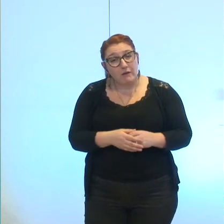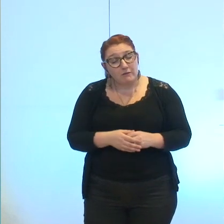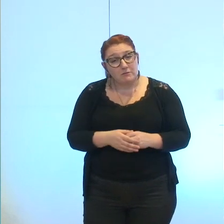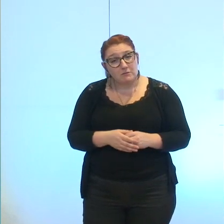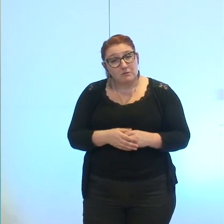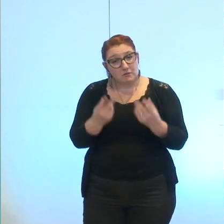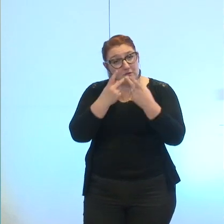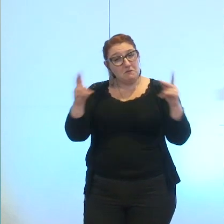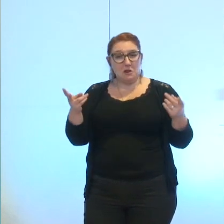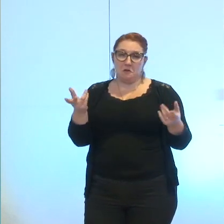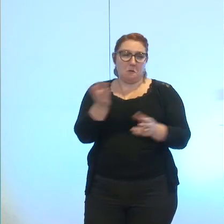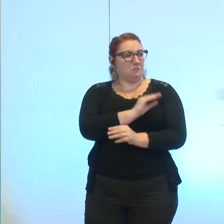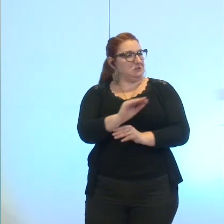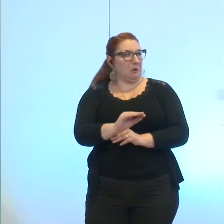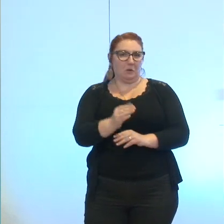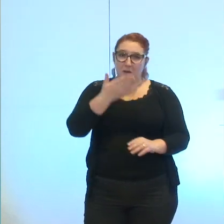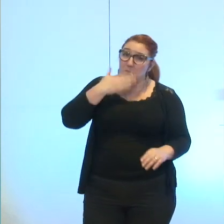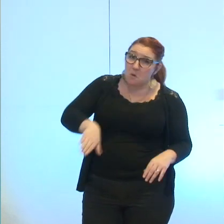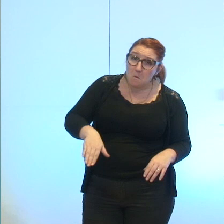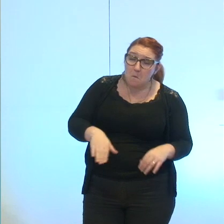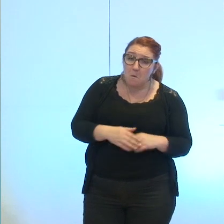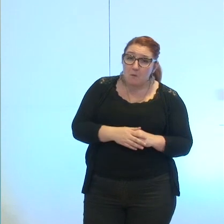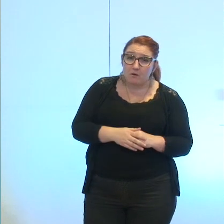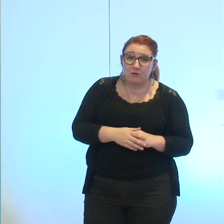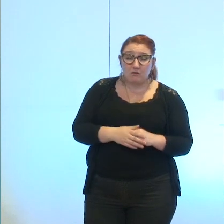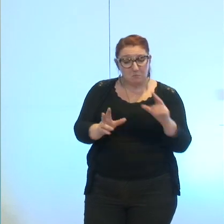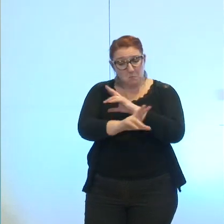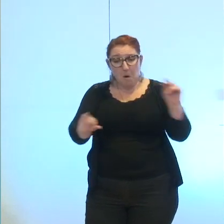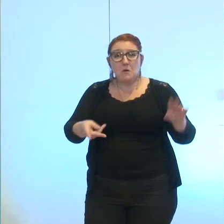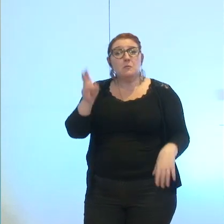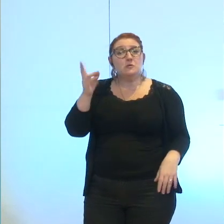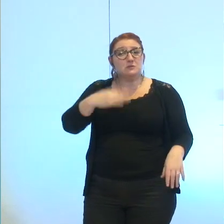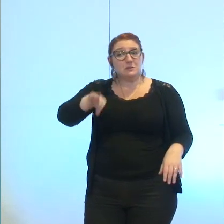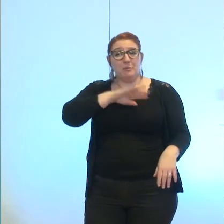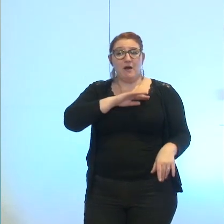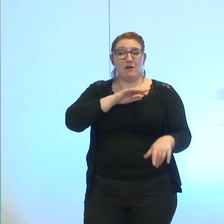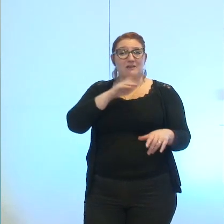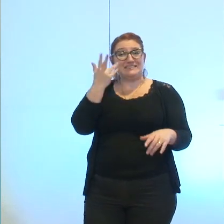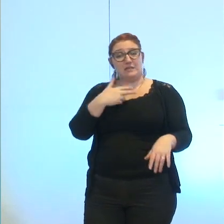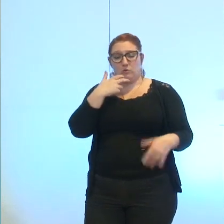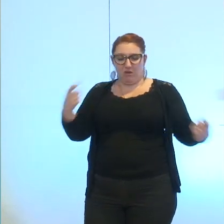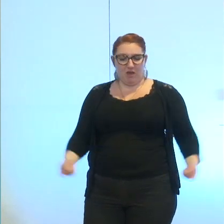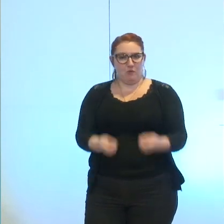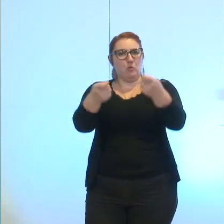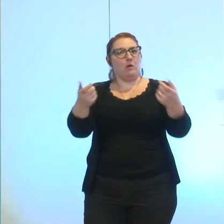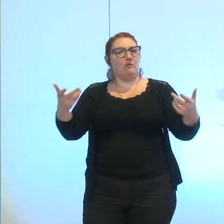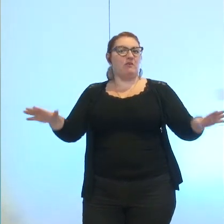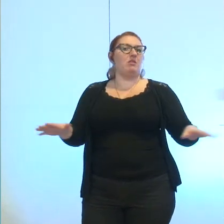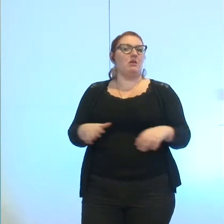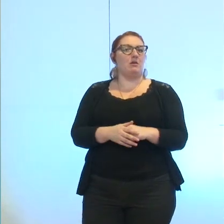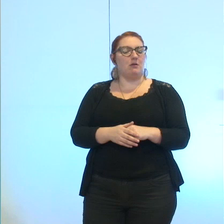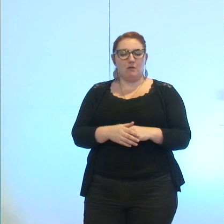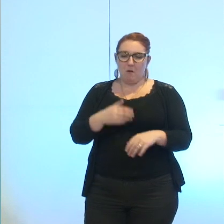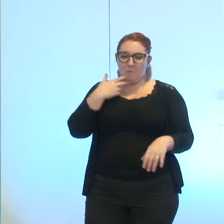est-ce une ville plus sûre est-ce une ville plus propre parce qu'on a éduqué les citoyens on y aurait éduqué les citoyens à